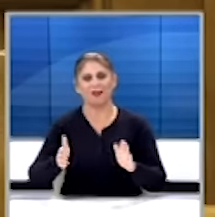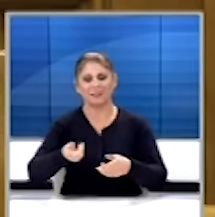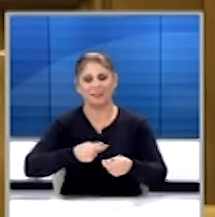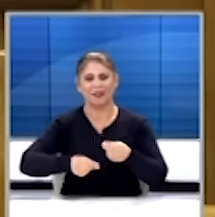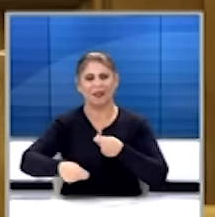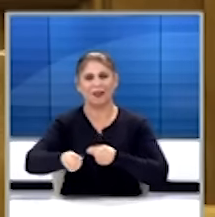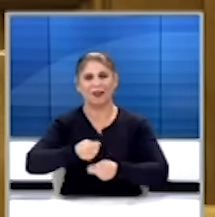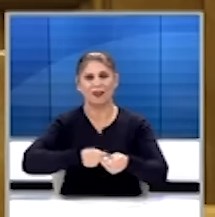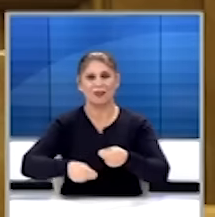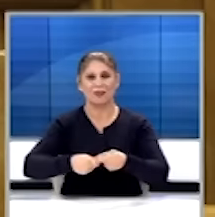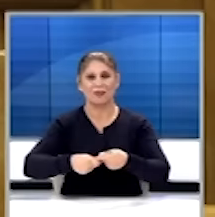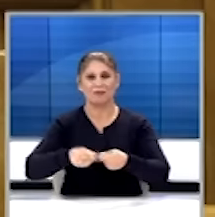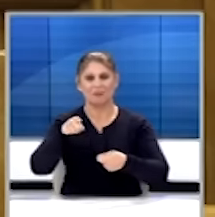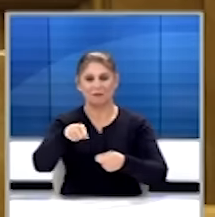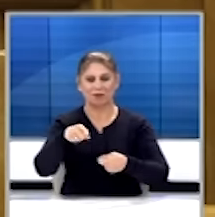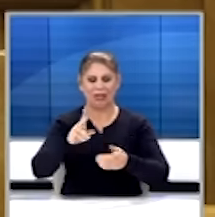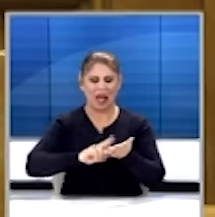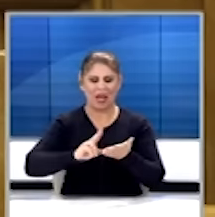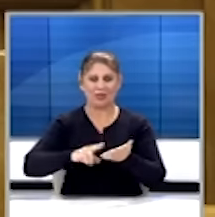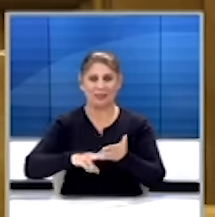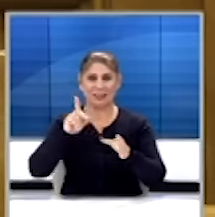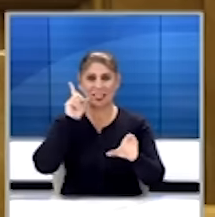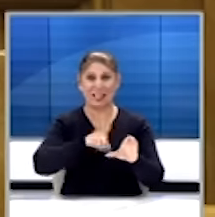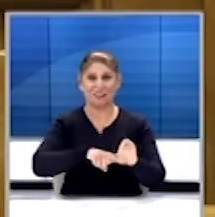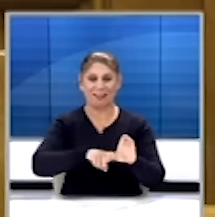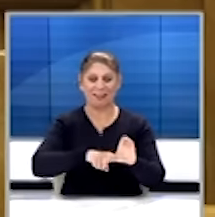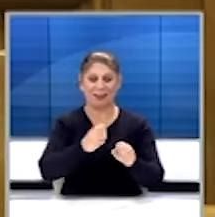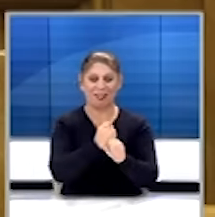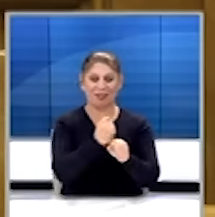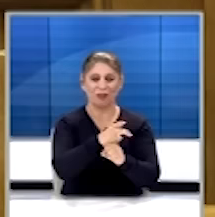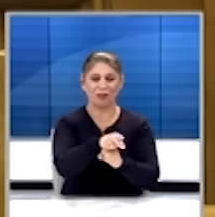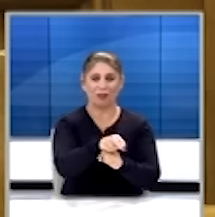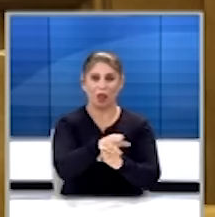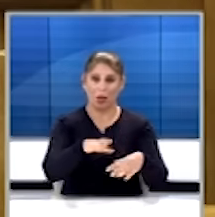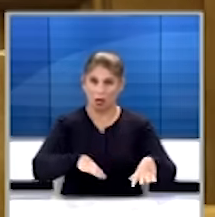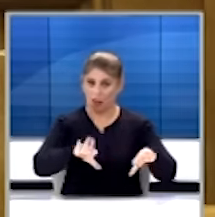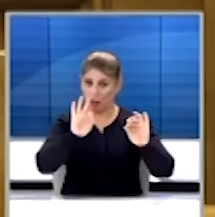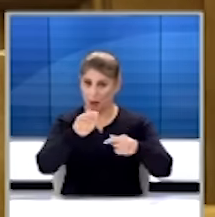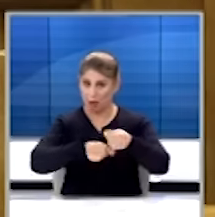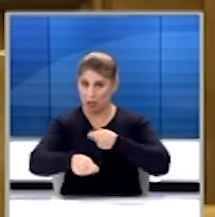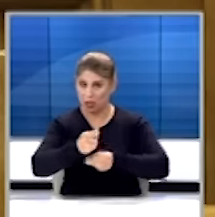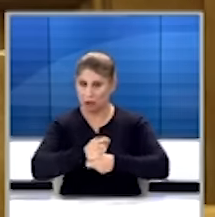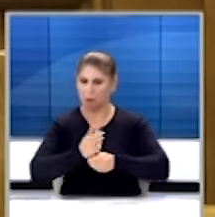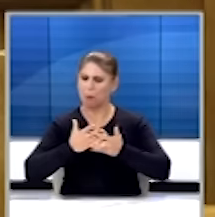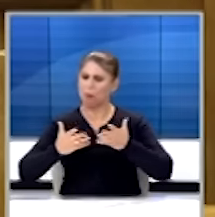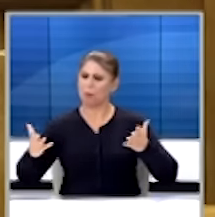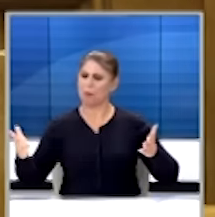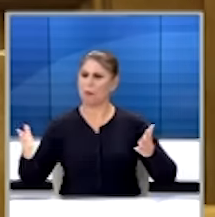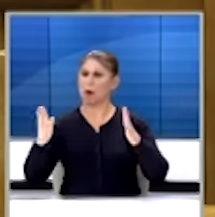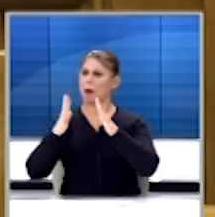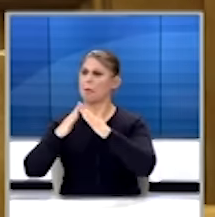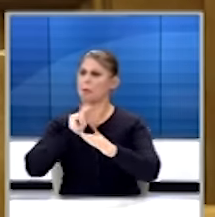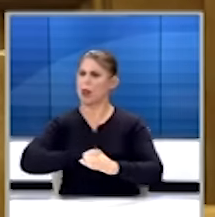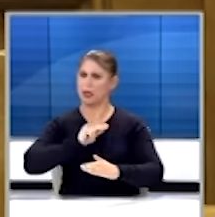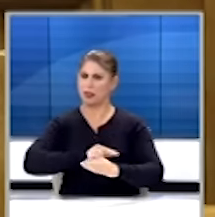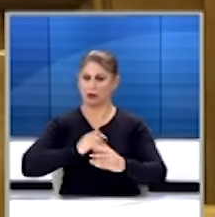κοράκια των ασφαλιστικών εταιριών. Έχετε ξεκινήσει από επιχειρήσεις, μεγάλες ακίνητες περιουσίες,